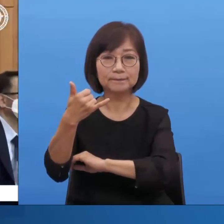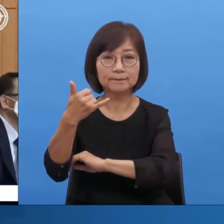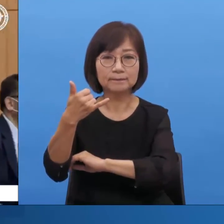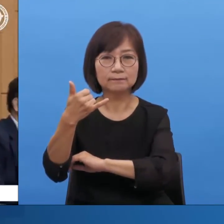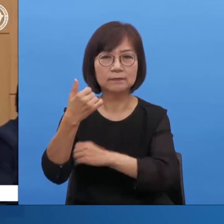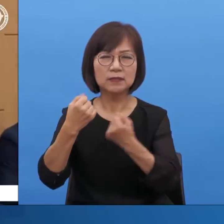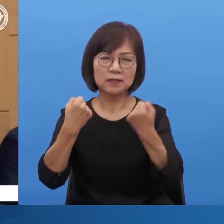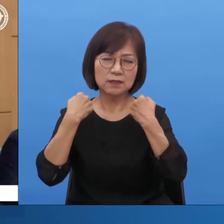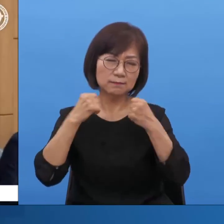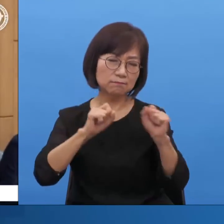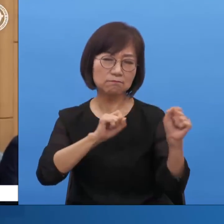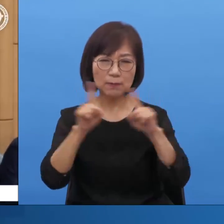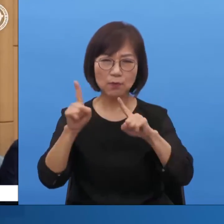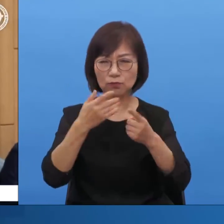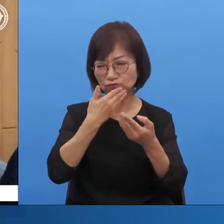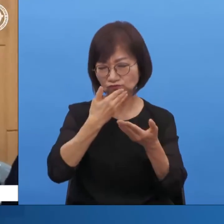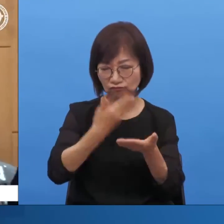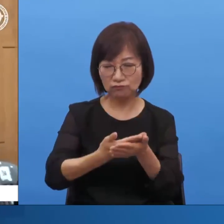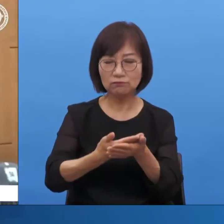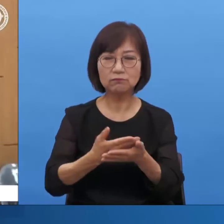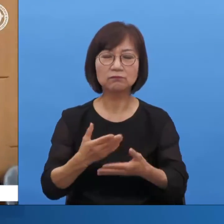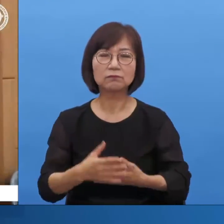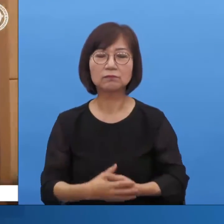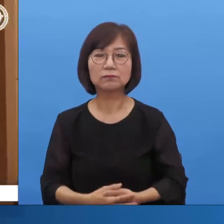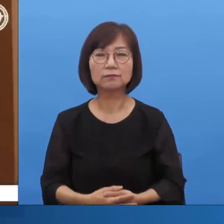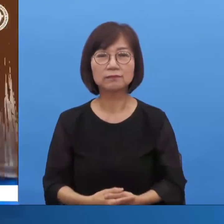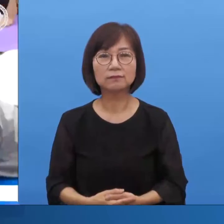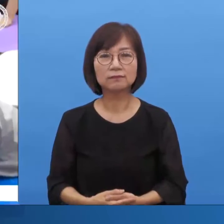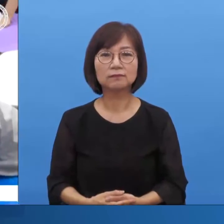힘을 얻는 것이 굉장히 중요합니다.